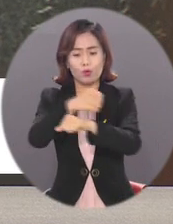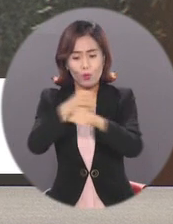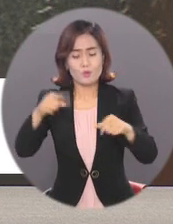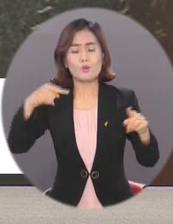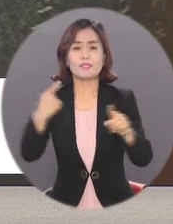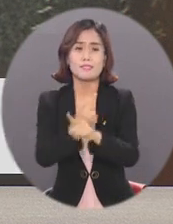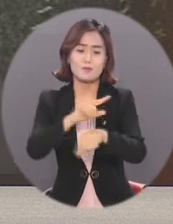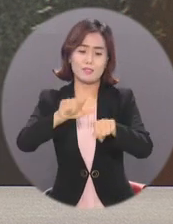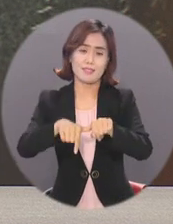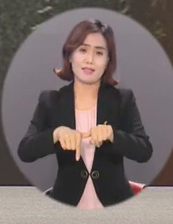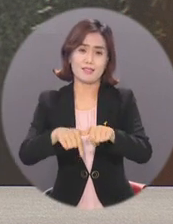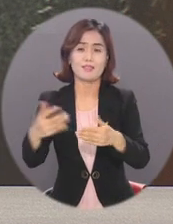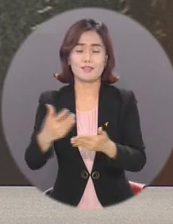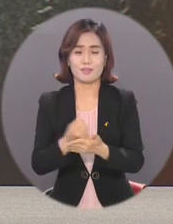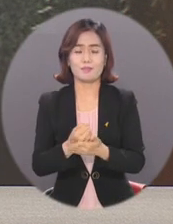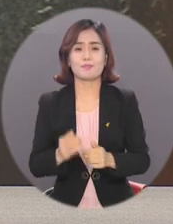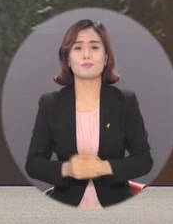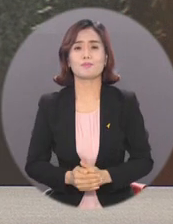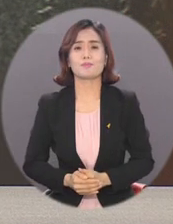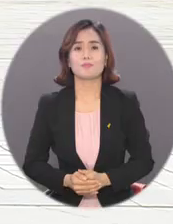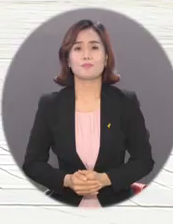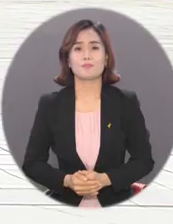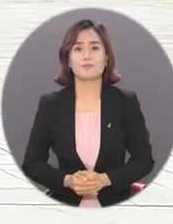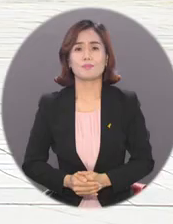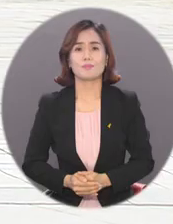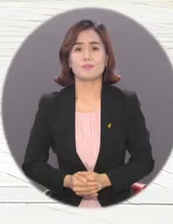시간을 가졌습니다. 보도에 이다현 기자입니다.